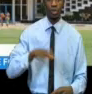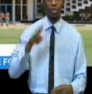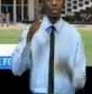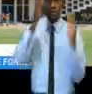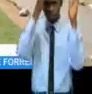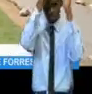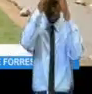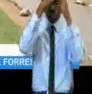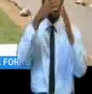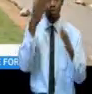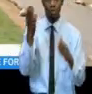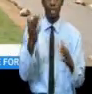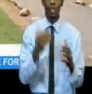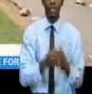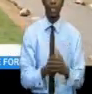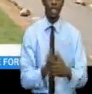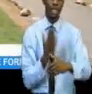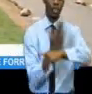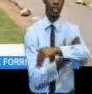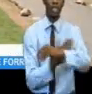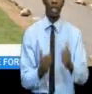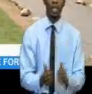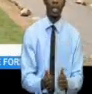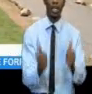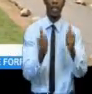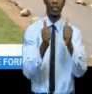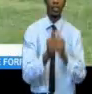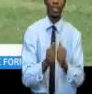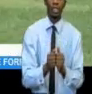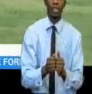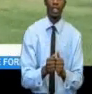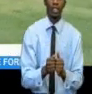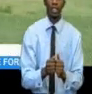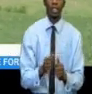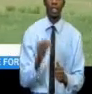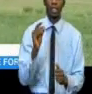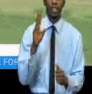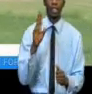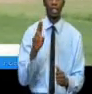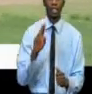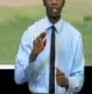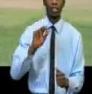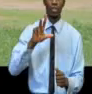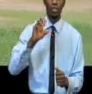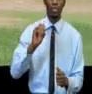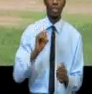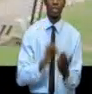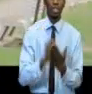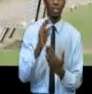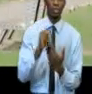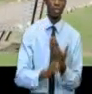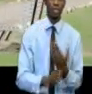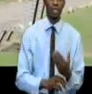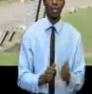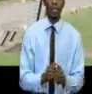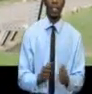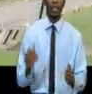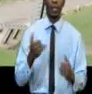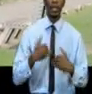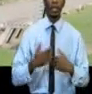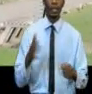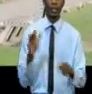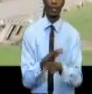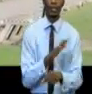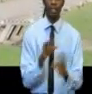le Square Forest, un espace qui attire des élèves des différentes écoles de la ville. Ils se trouvent au parc de sport aux heures